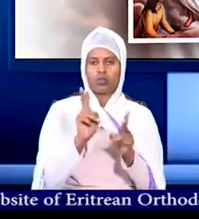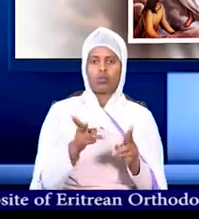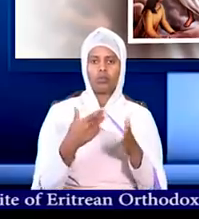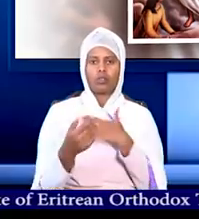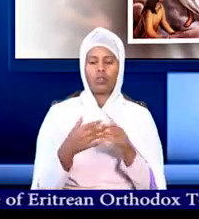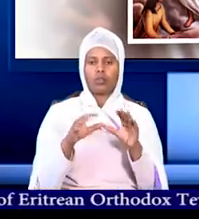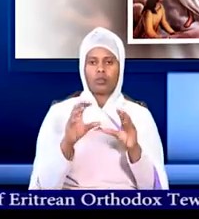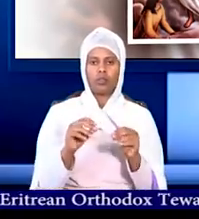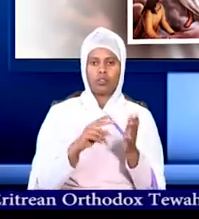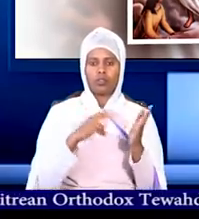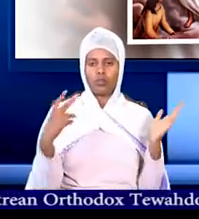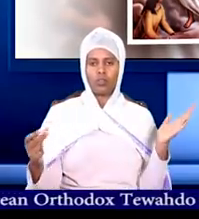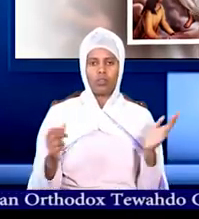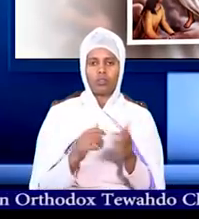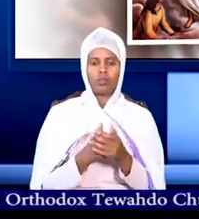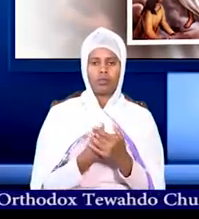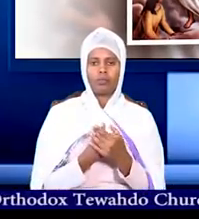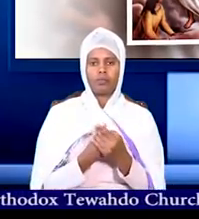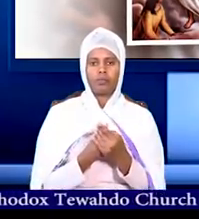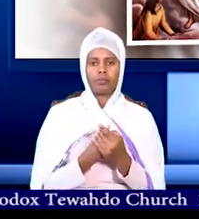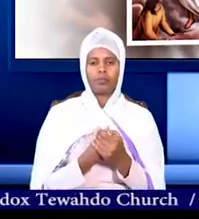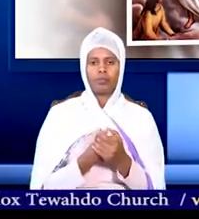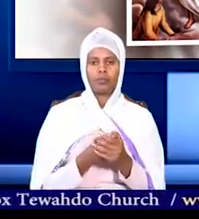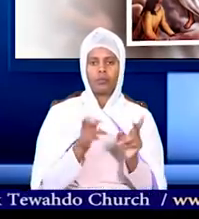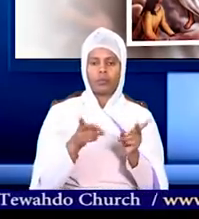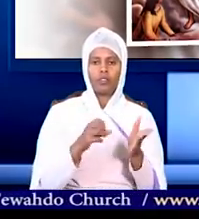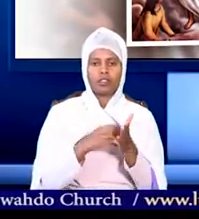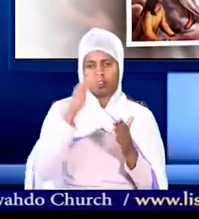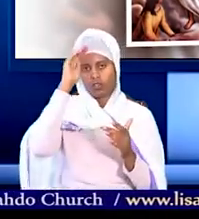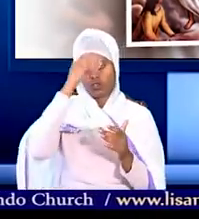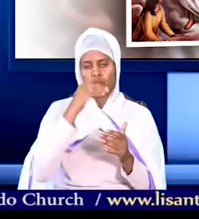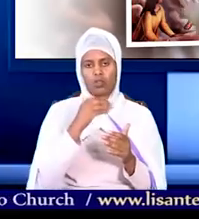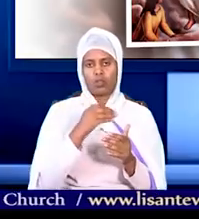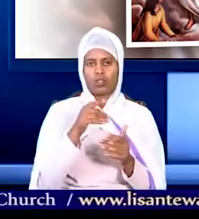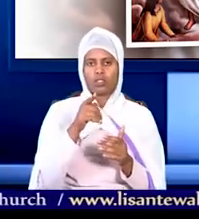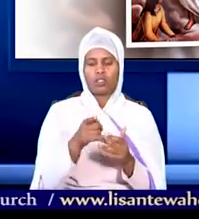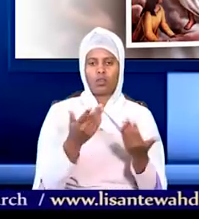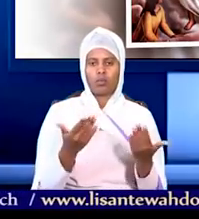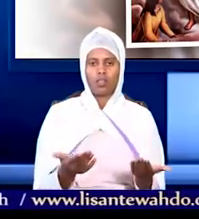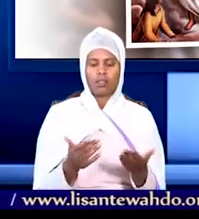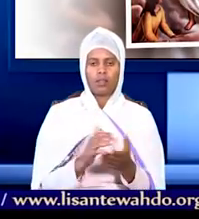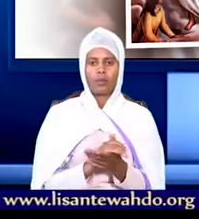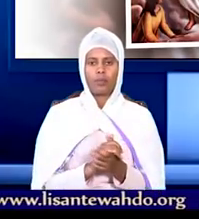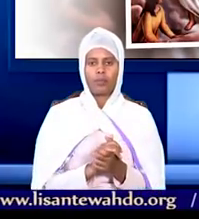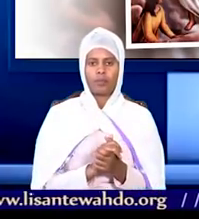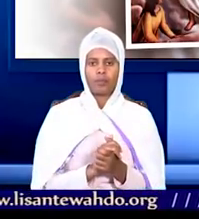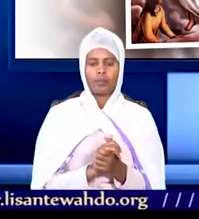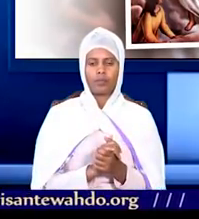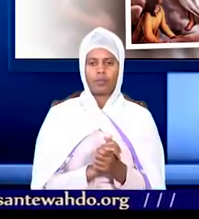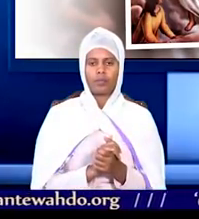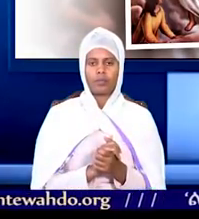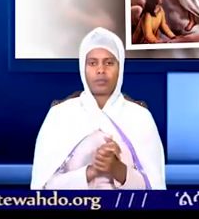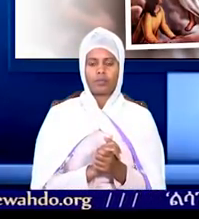ንዲያብሎስ ዝኣሰሮ በዚ ገይሩ ስለ ዝደርበዮም በዚ ገይሩ ስለ ዝኣሰሮን በዚ ገይሩ ስለ ዝሕፈሮም እምበዓር ዝያሎም መዓልቲ